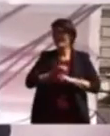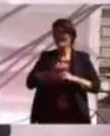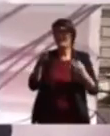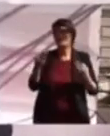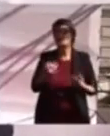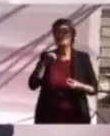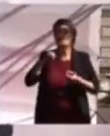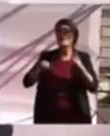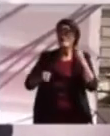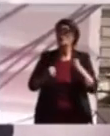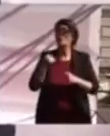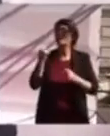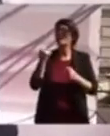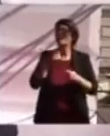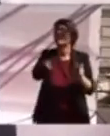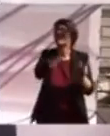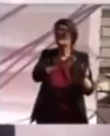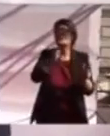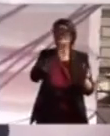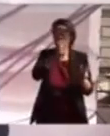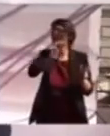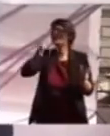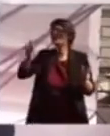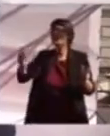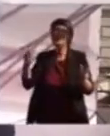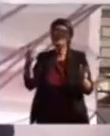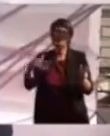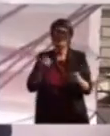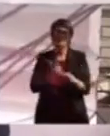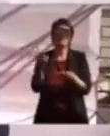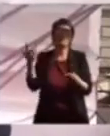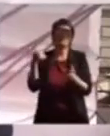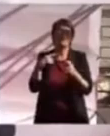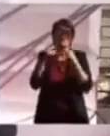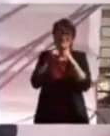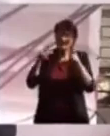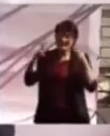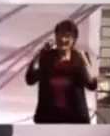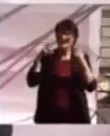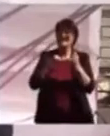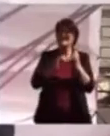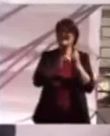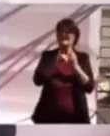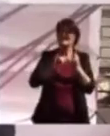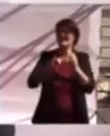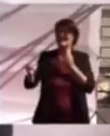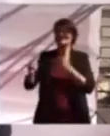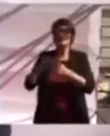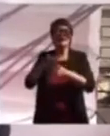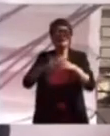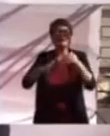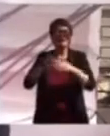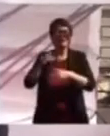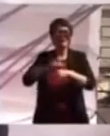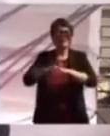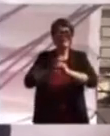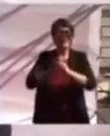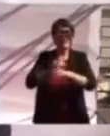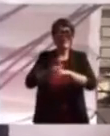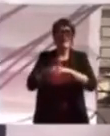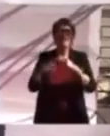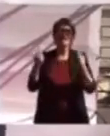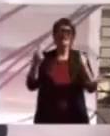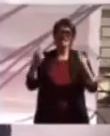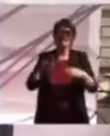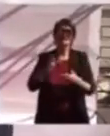la vera chiave essenziale le mascherine il distanziamento il lavaggio delle mani sono le armi che abbiamo e quindi